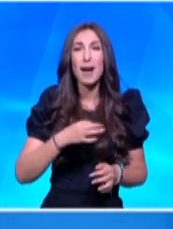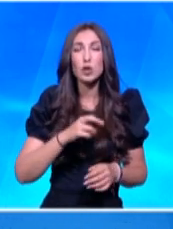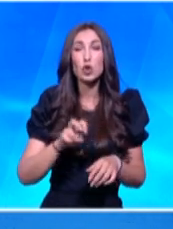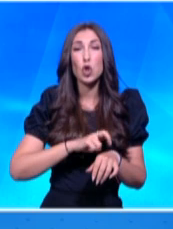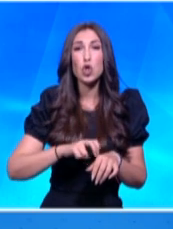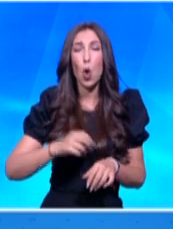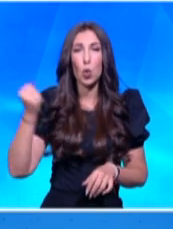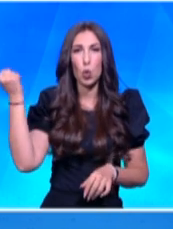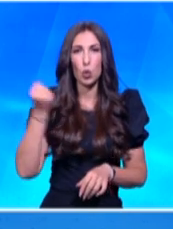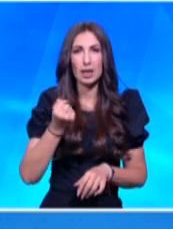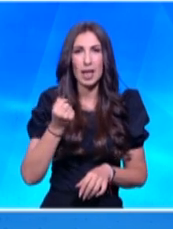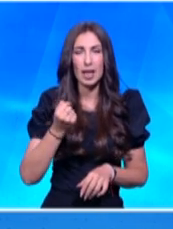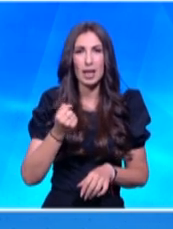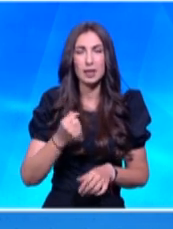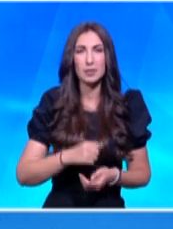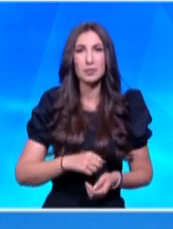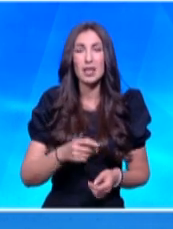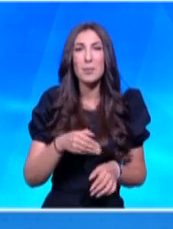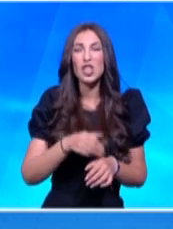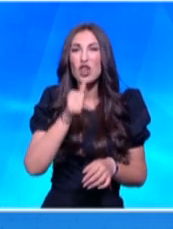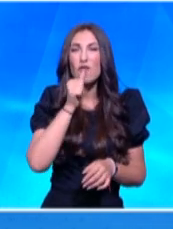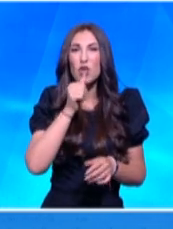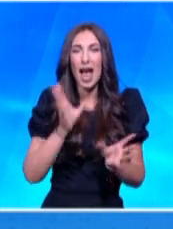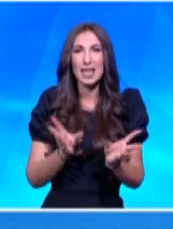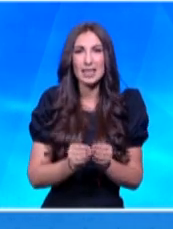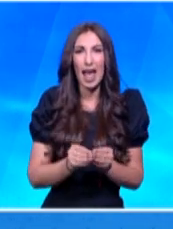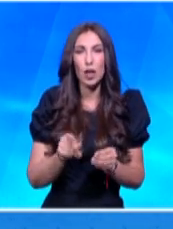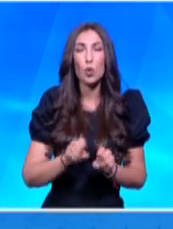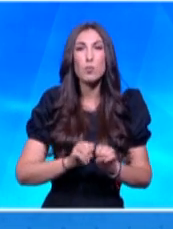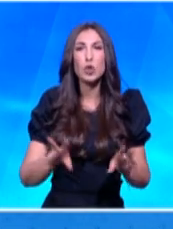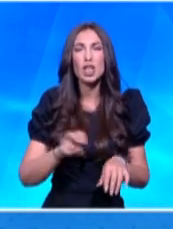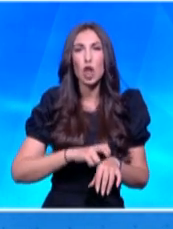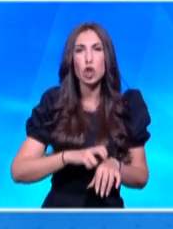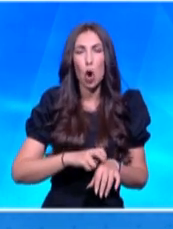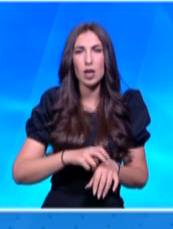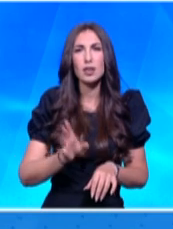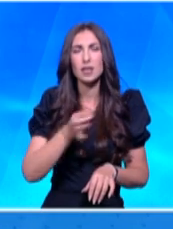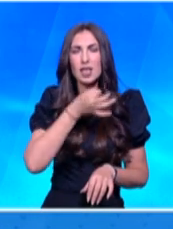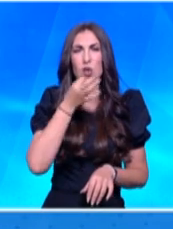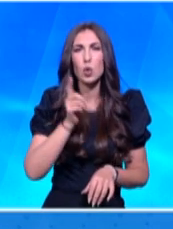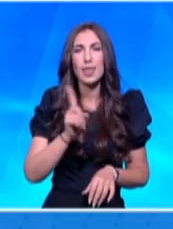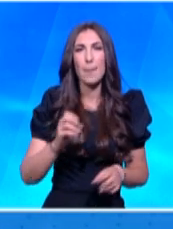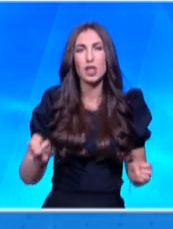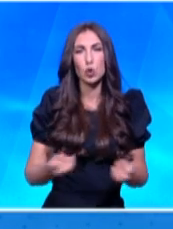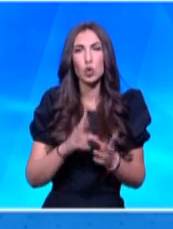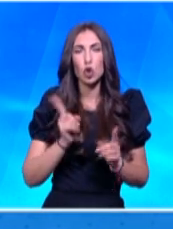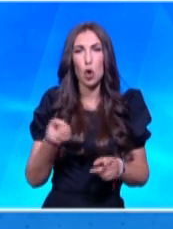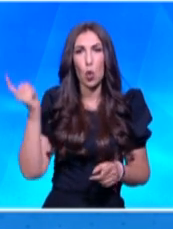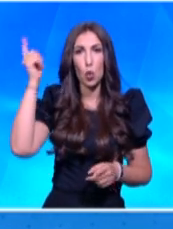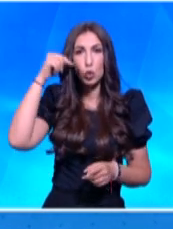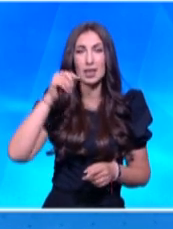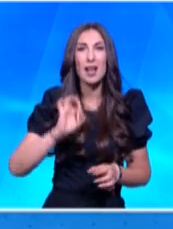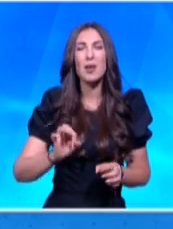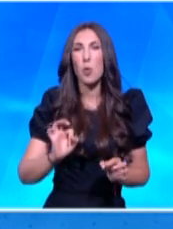токови удари при съприкосновение с водата. Пускането на електричеството със сигурност няма да се случи до утре. На фона на всичко